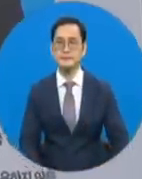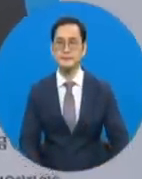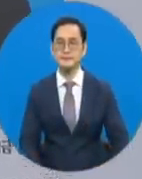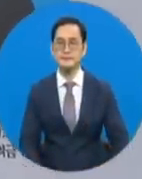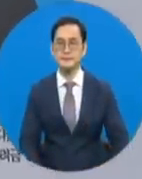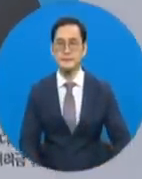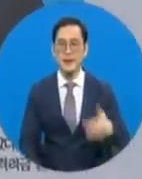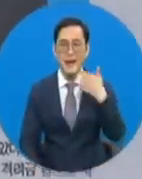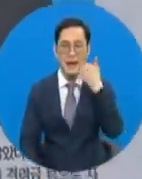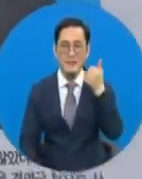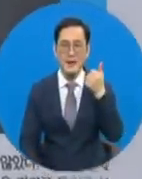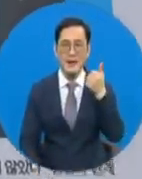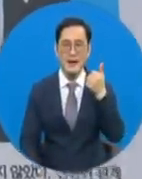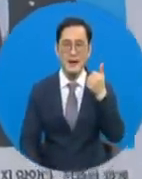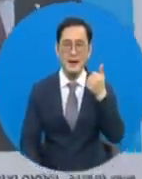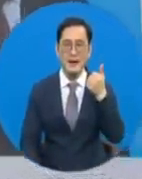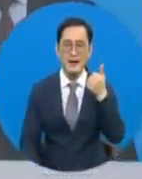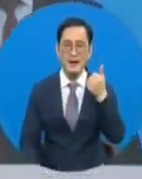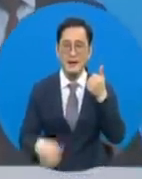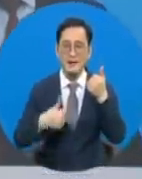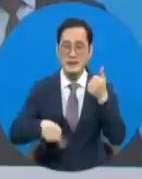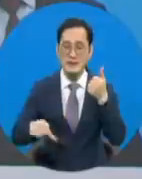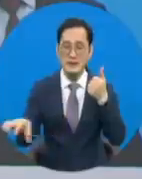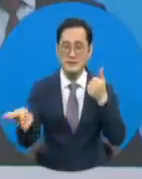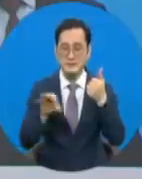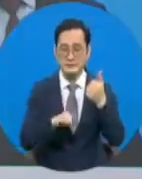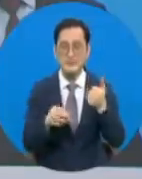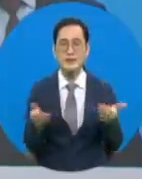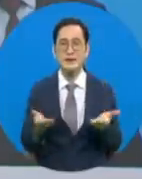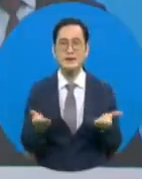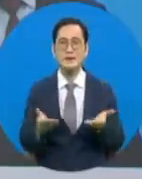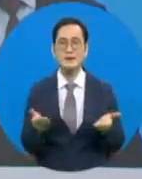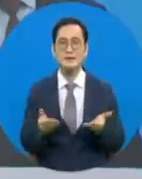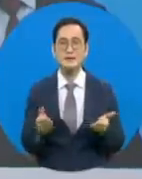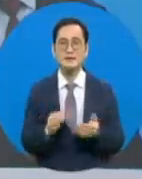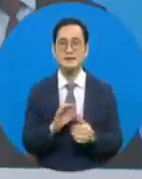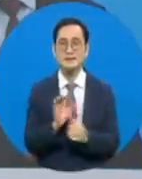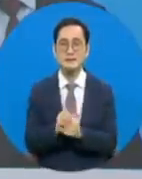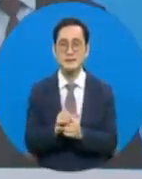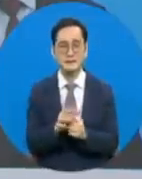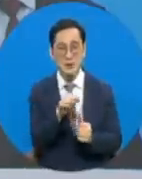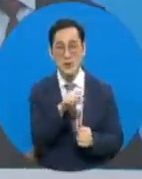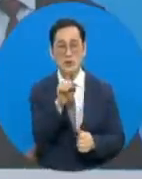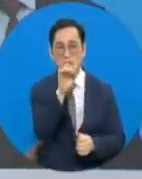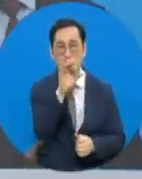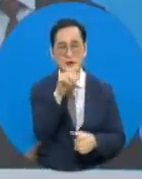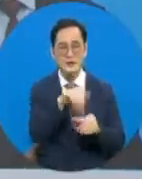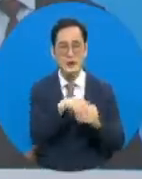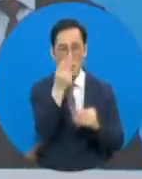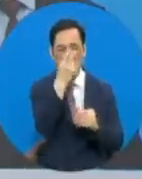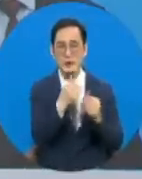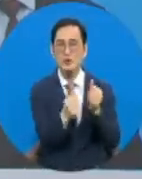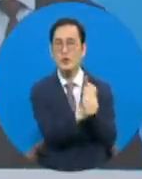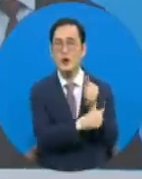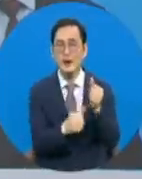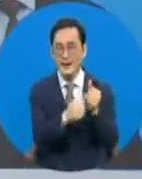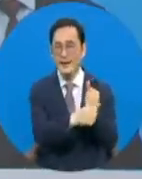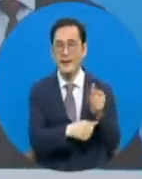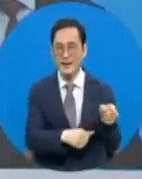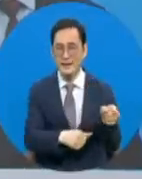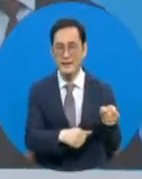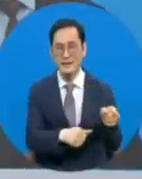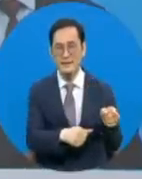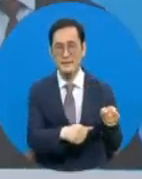아빠 찬스 경력 채용 의혹으로 최근 논란의 중심에선 중앙선거관리위원회에 대한 국회 국정조사를 실시하기로